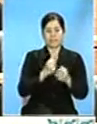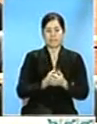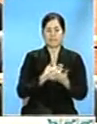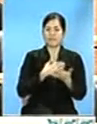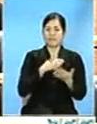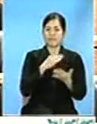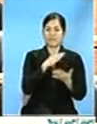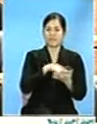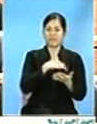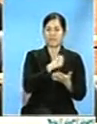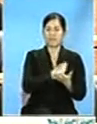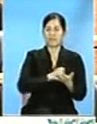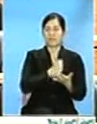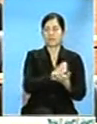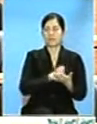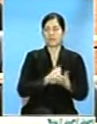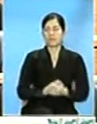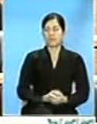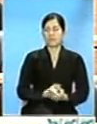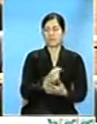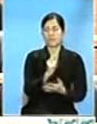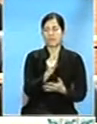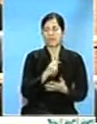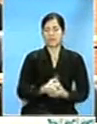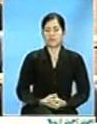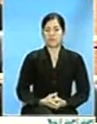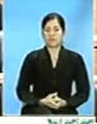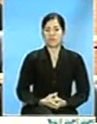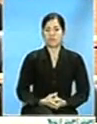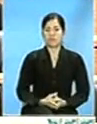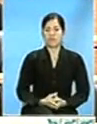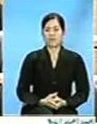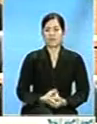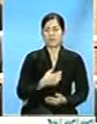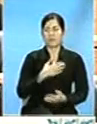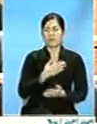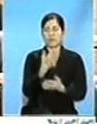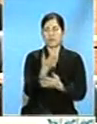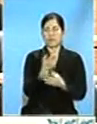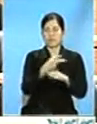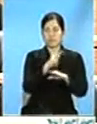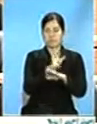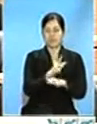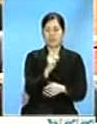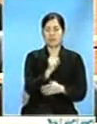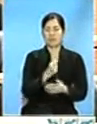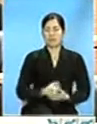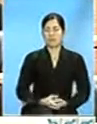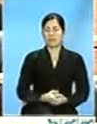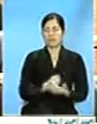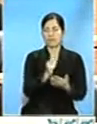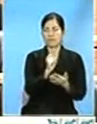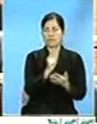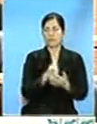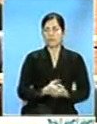แทนประชาชนนะครับวันนี้ขออนุญาตกราบเรียนนิดหนึ่งนะต่อครับต่